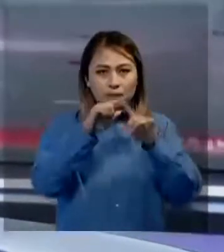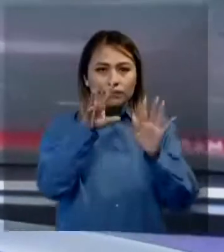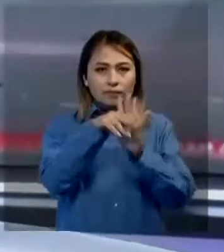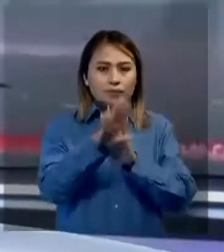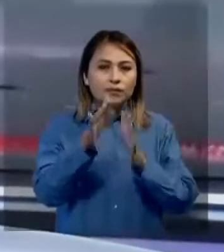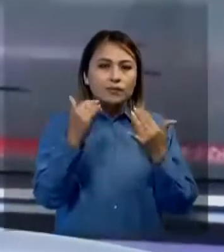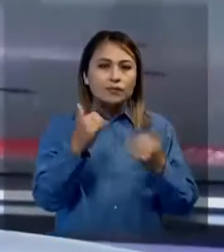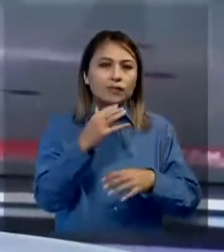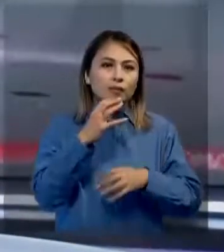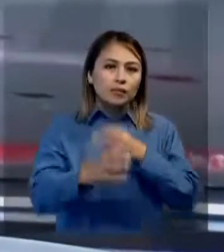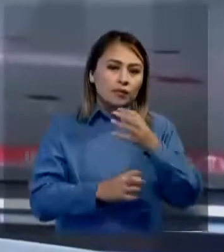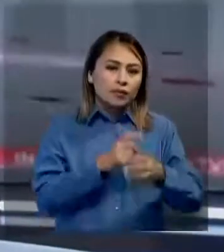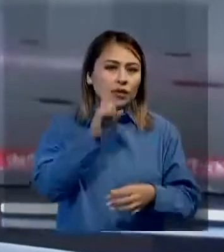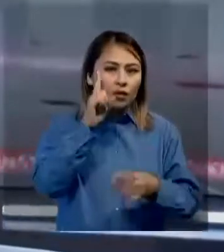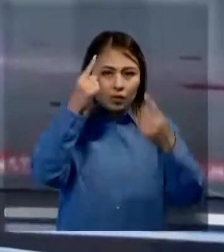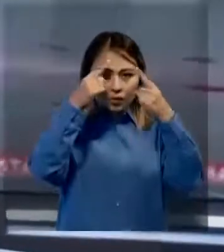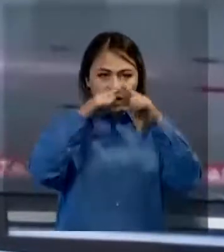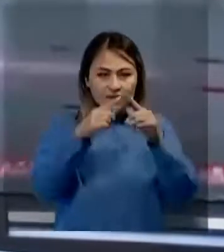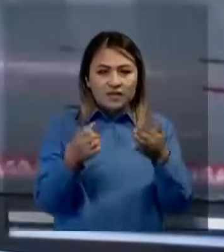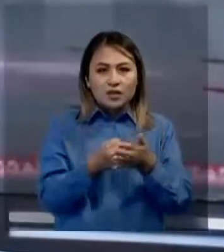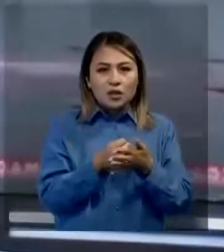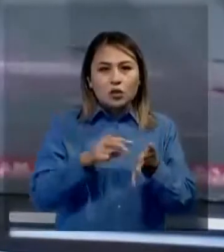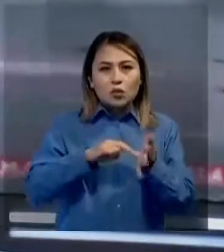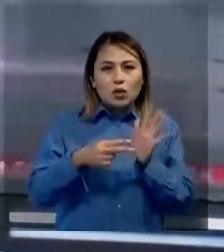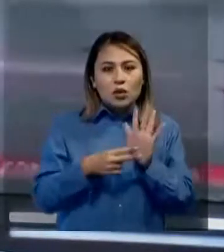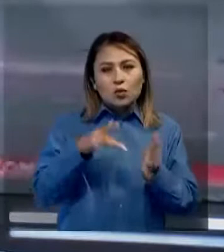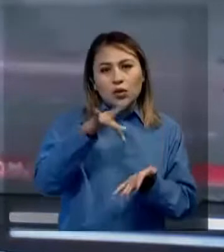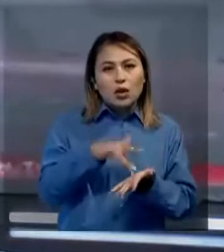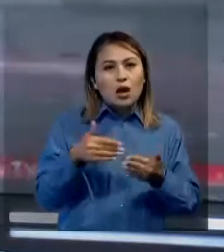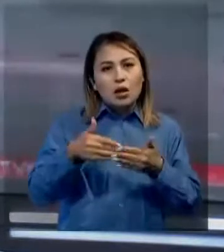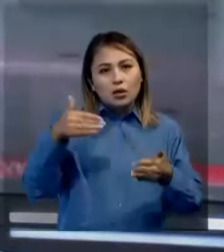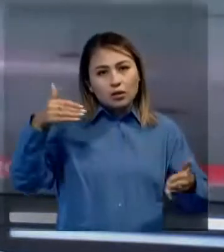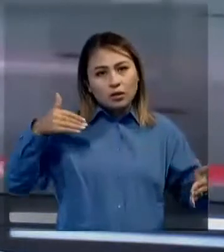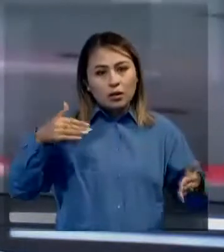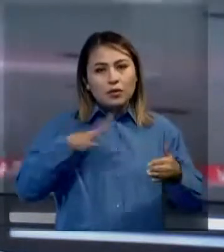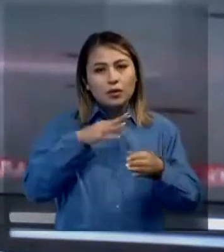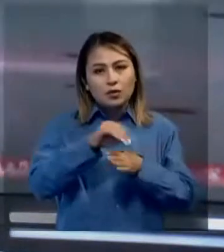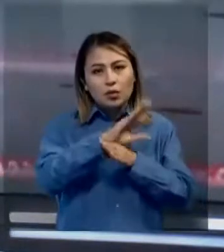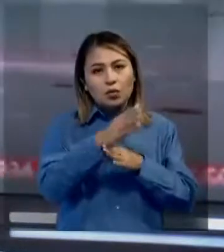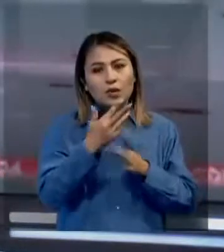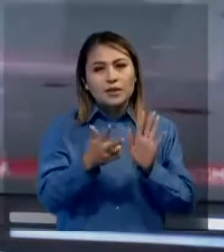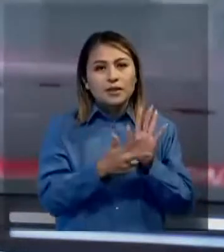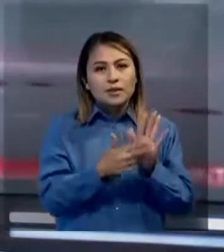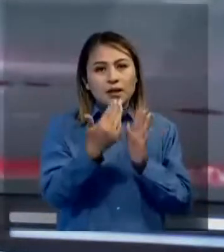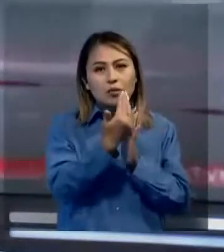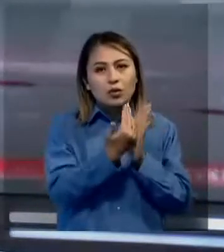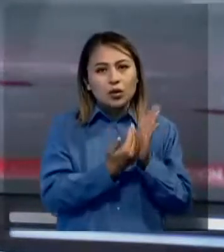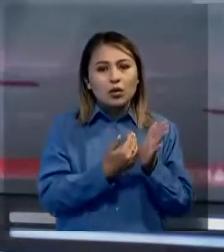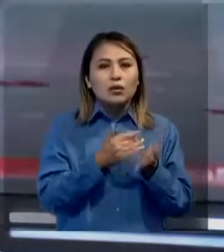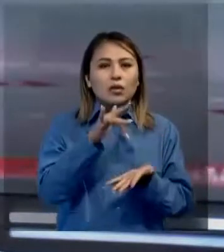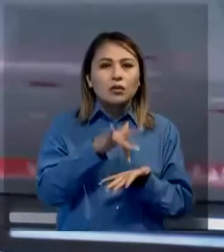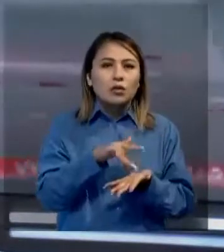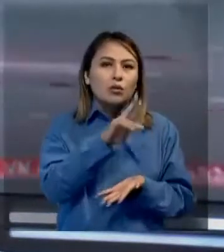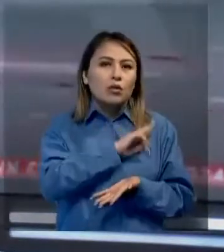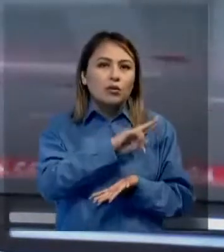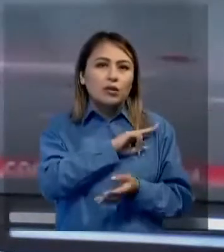енгізеді. Оған қазір халықаралық жасыл технологиялар мен инвестициялық жобалар орталығы алдын ала қамдануда. Олар 8 сала бойынша